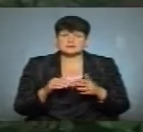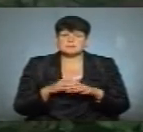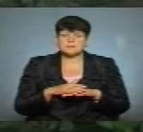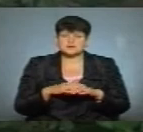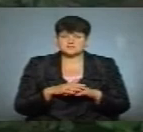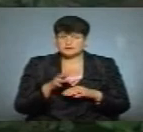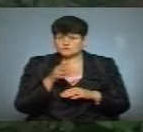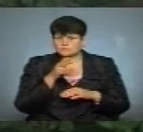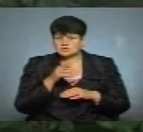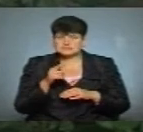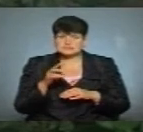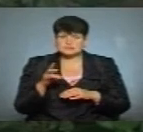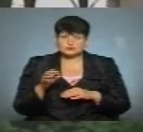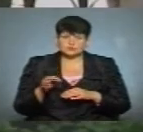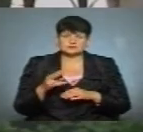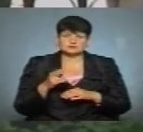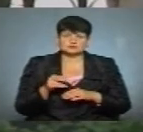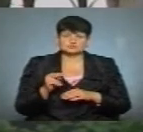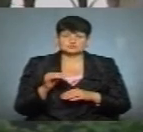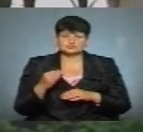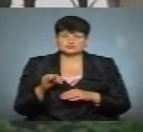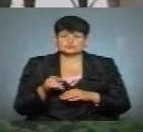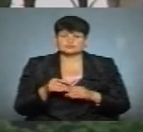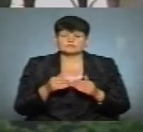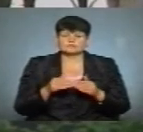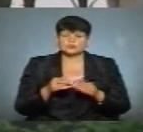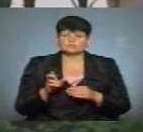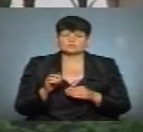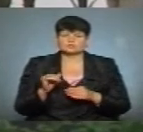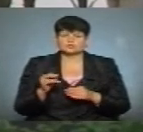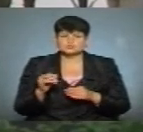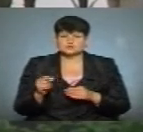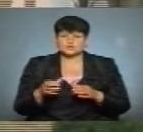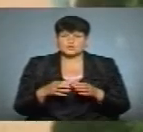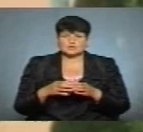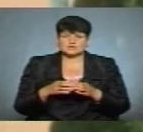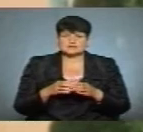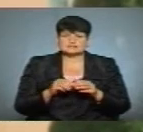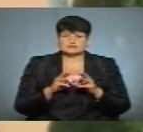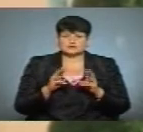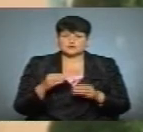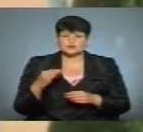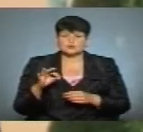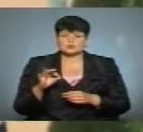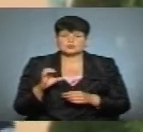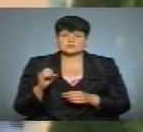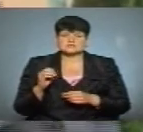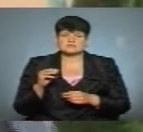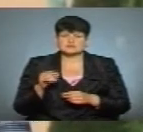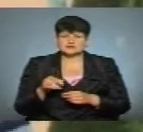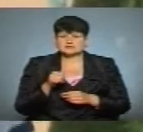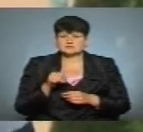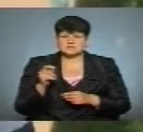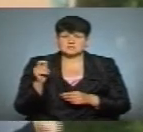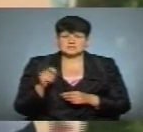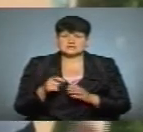основної сесії ЗНО і Данило Чуй. Він – випускник Бучацького колегіуму імені Святого Йосафата. На тестування не зміг